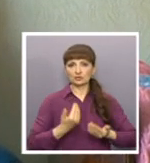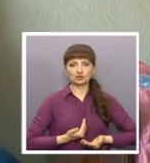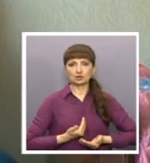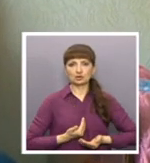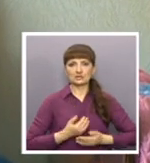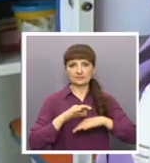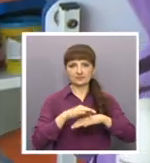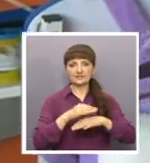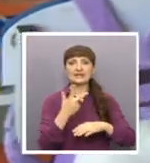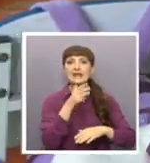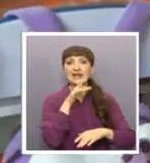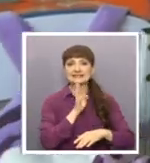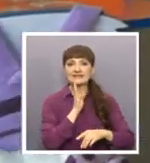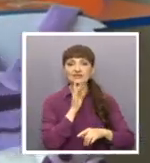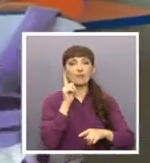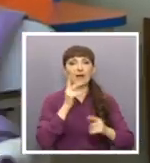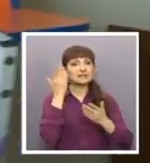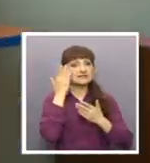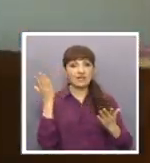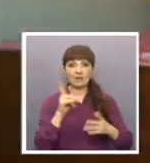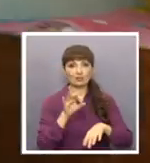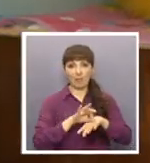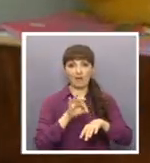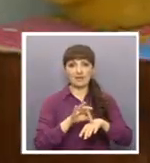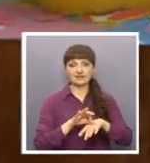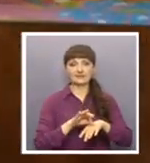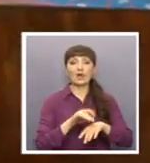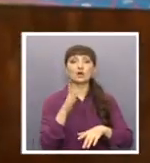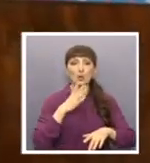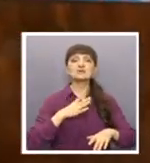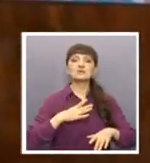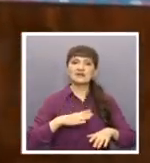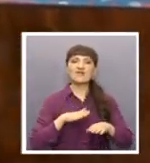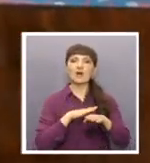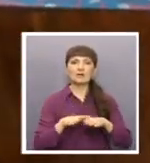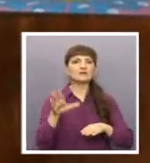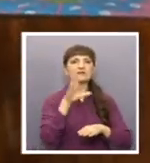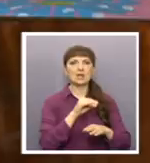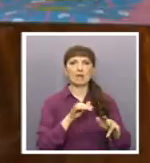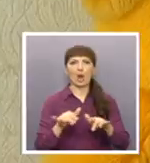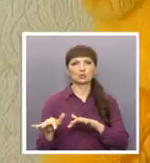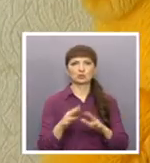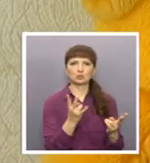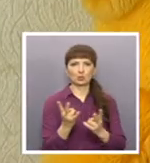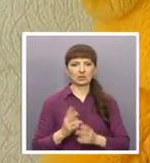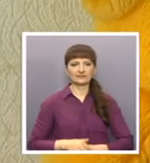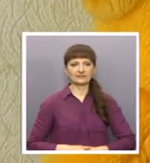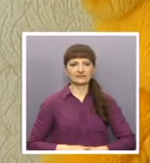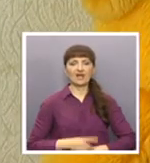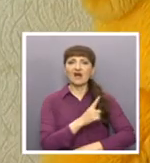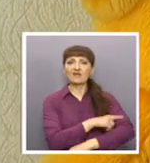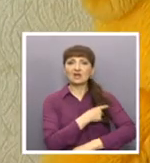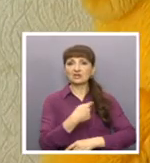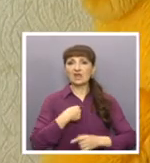жизни. 3-летняя Лера пока не знает, что борется со страшным недугом, но терпеливо выполняет все процедуры. Врачи нам ничего